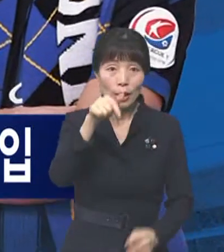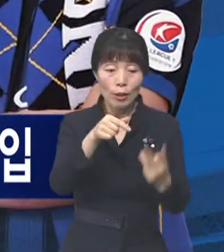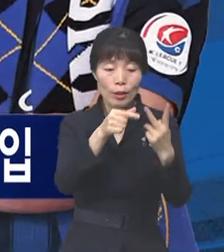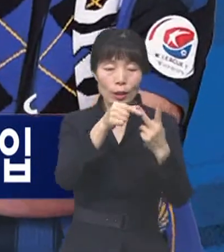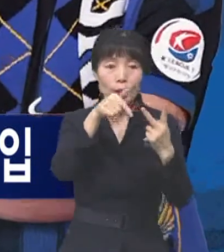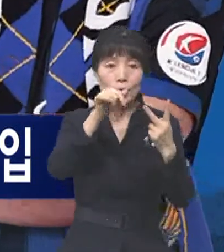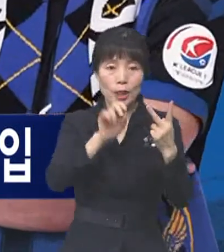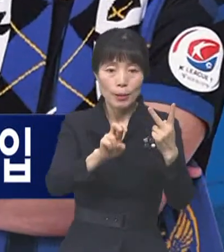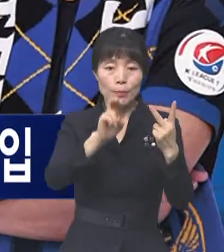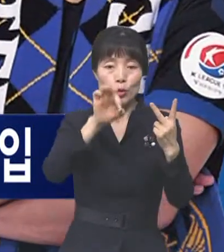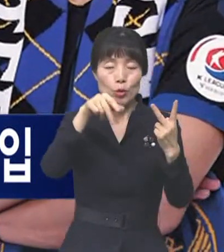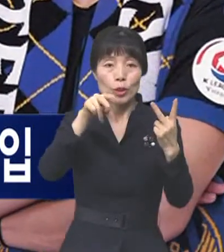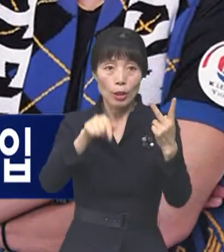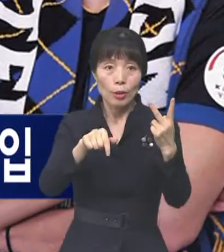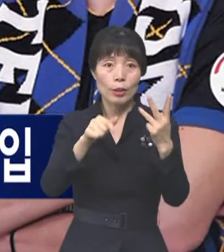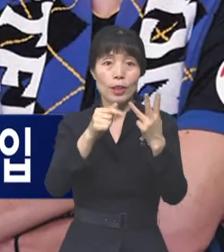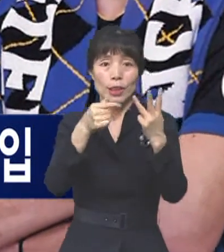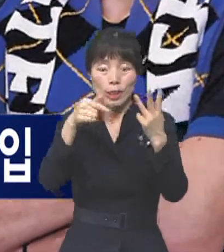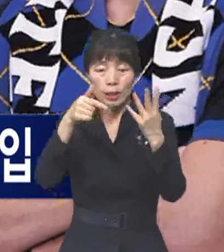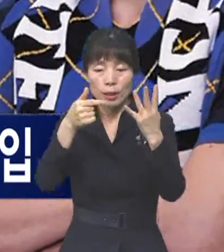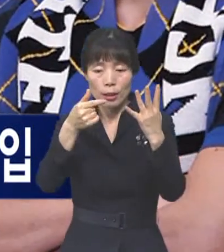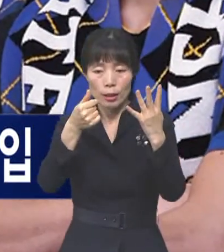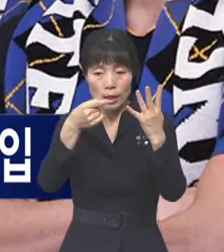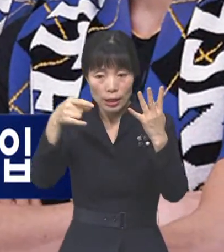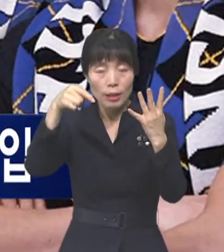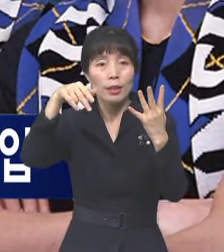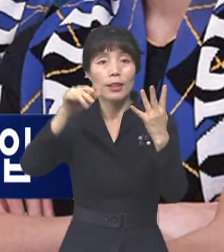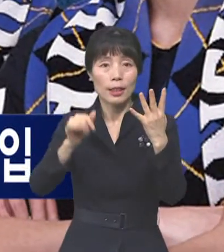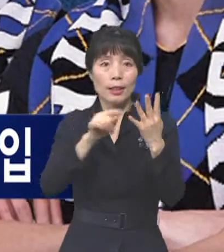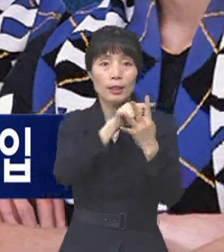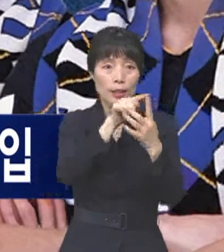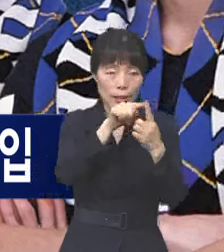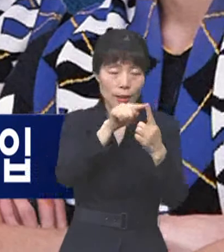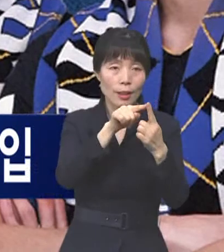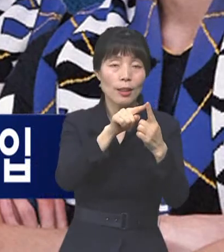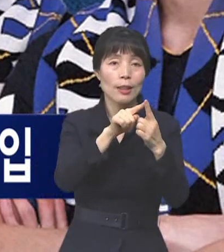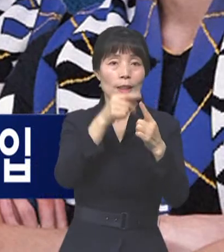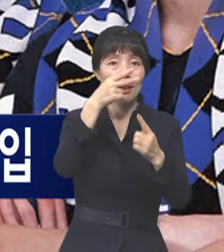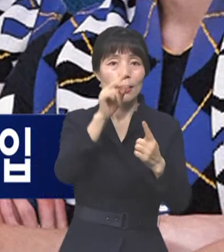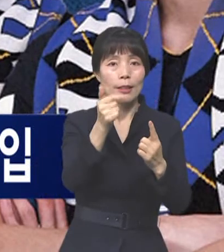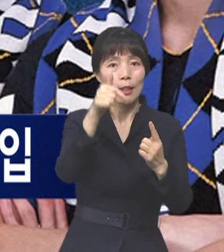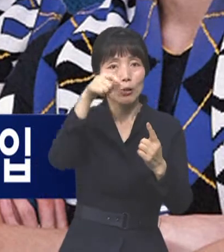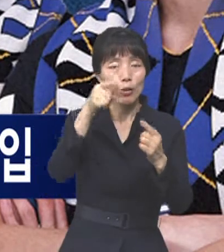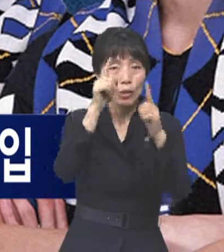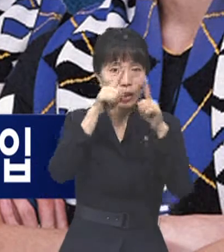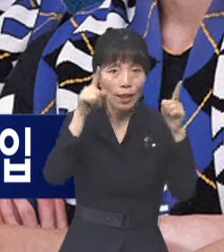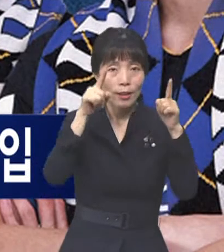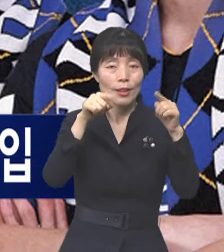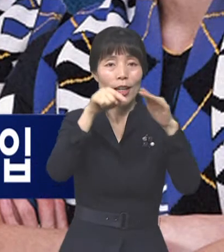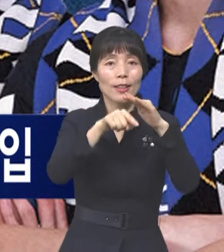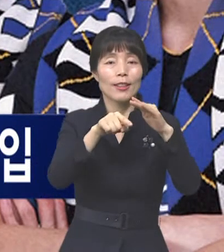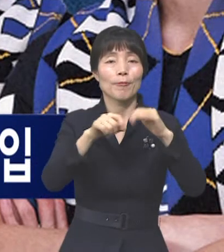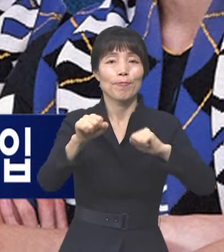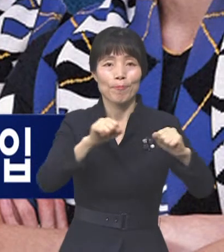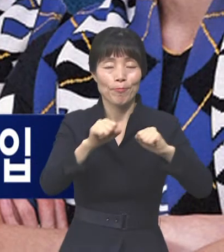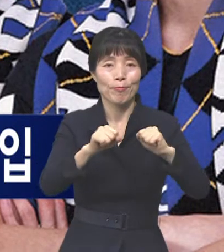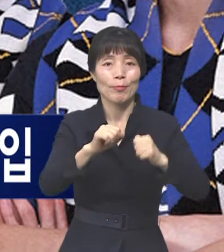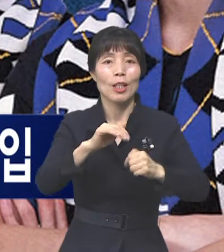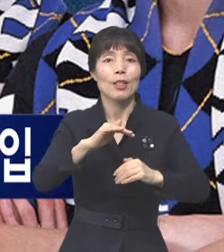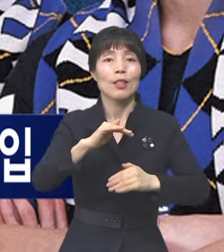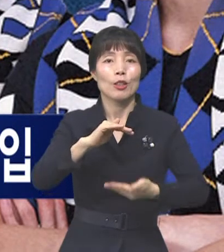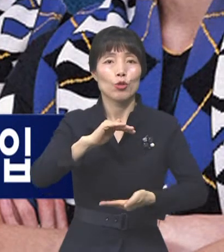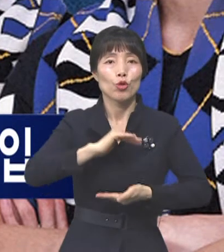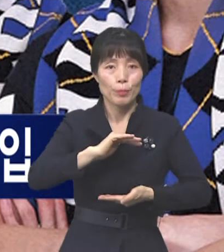김유성, 이종욱, 함휘진 선수입니다. 김민석은 단국대에서 활약했으며 주 포지션은 중앙 수비수입니다.